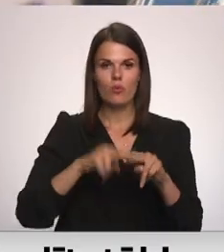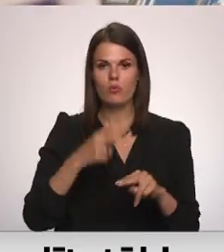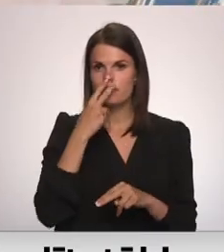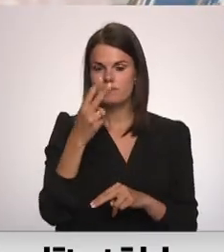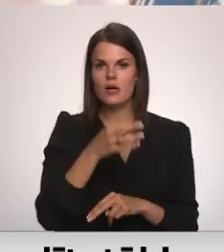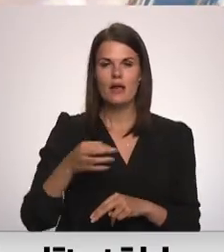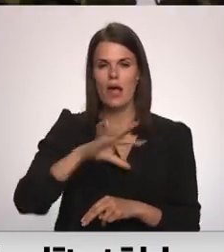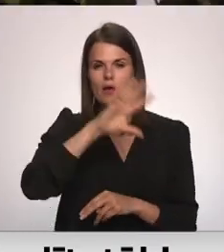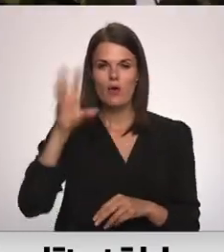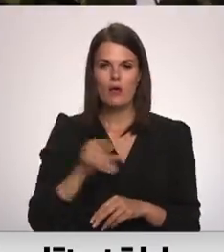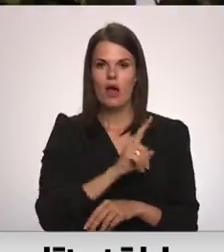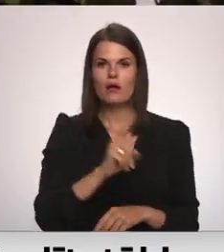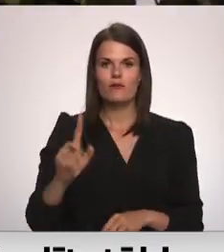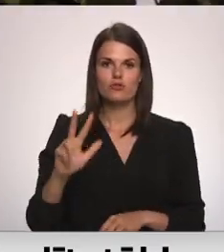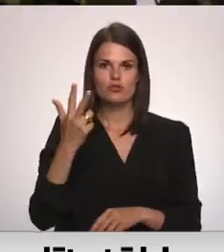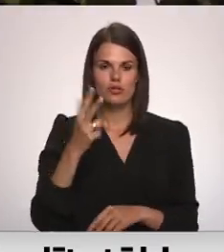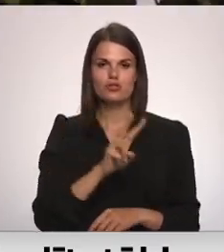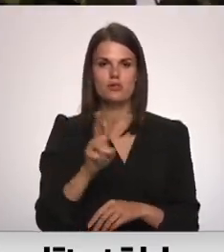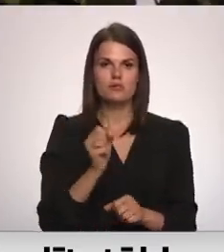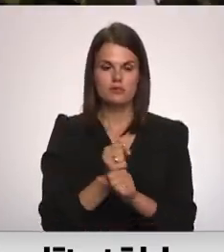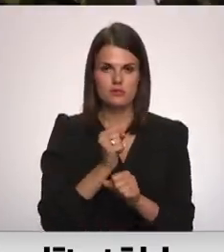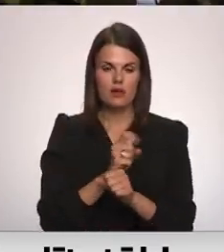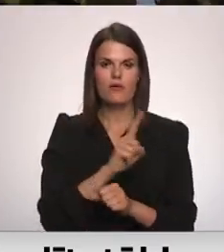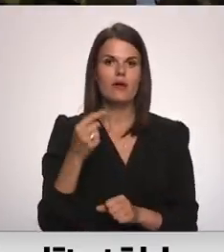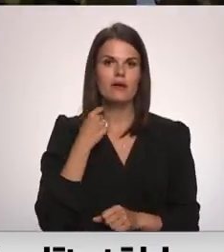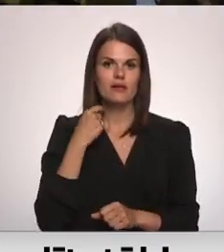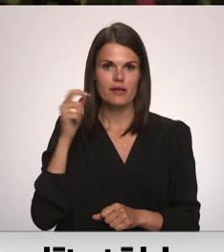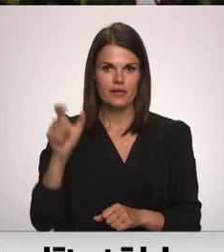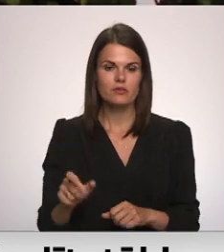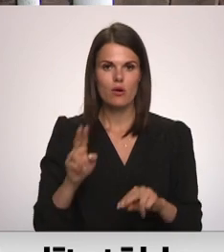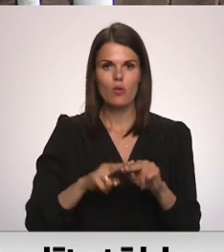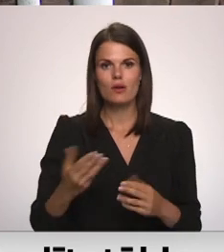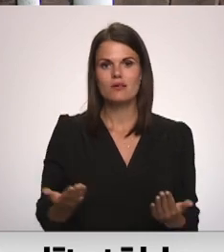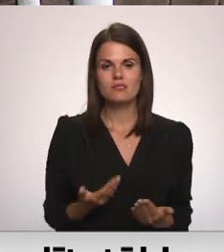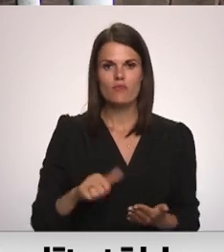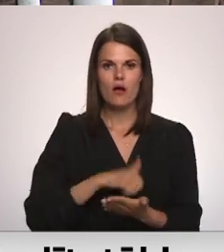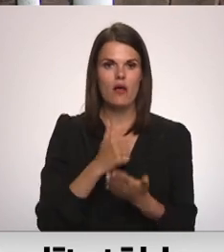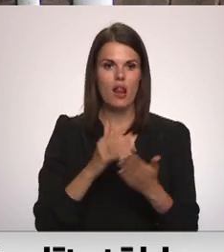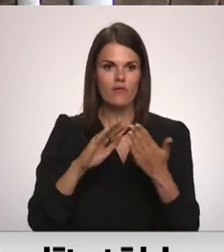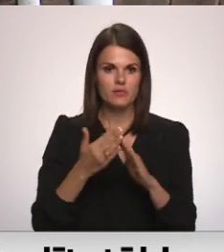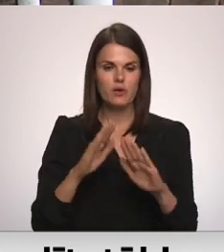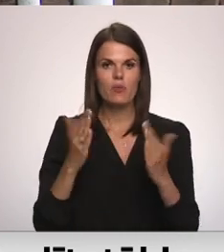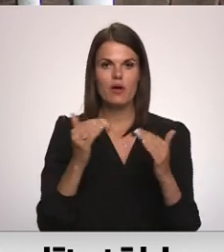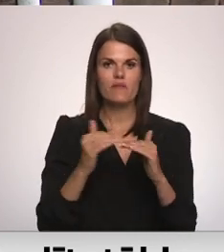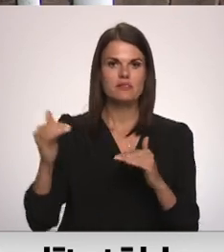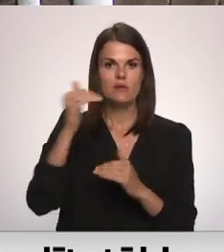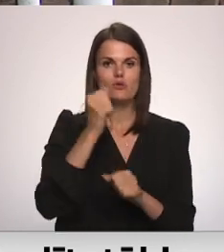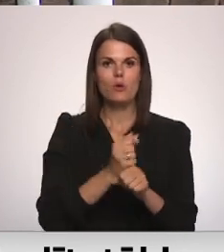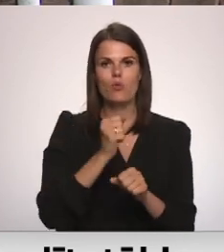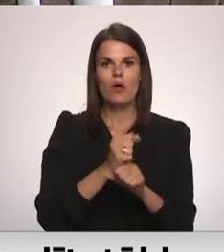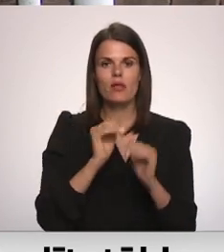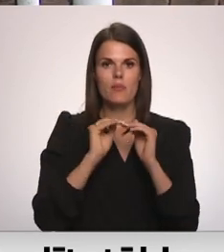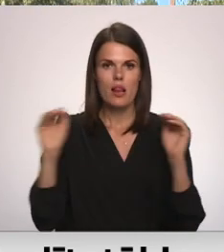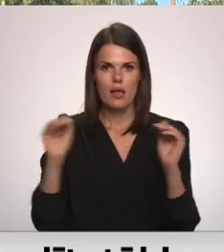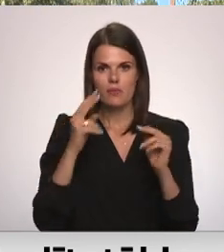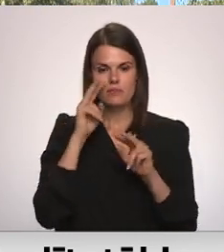reģionālā griezumā, katrs trešais nodarbinātais ir rīdzinieks un dzīvo galvas pilsētā. Bet visaugstākais nodarbinātības